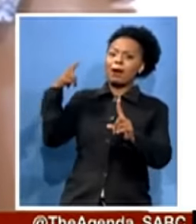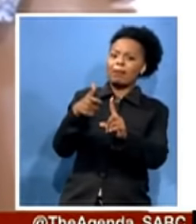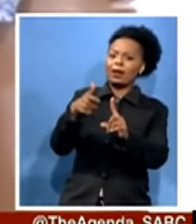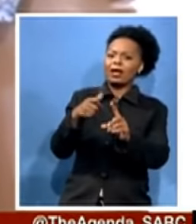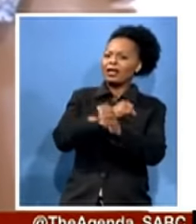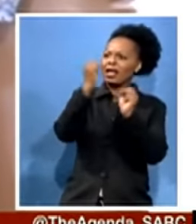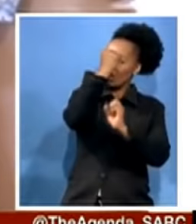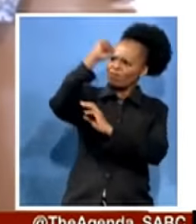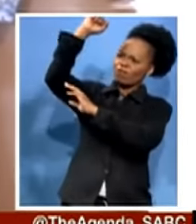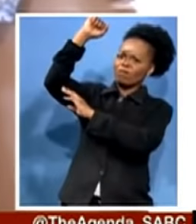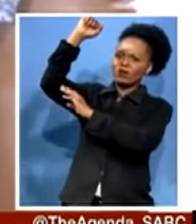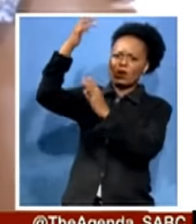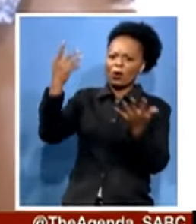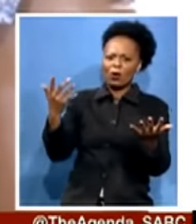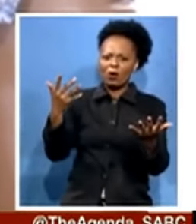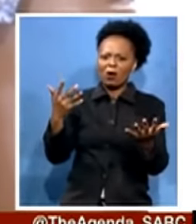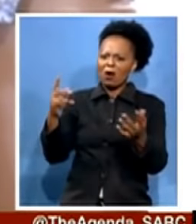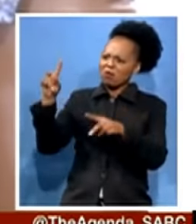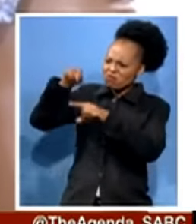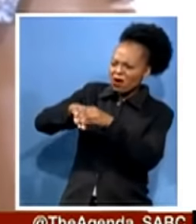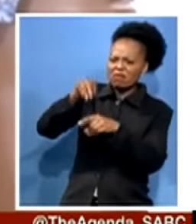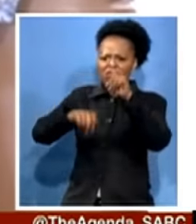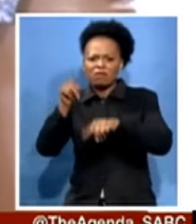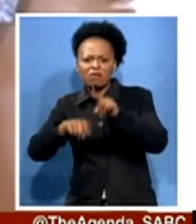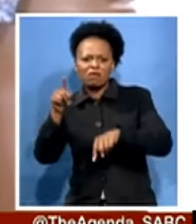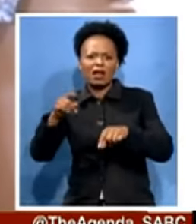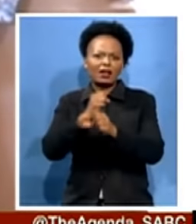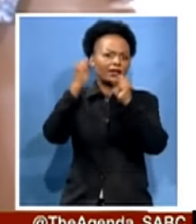noma bengakusho kodwa ke akadutshulwa ngani phela umlenze